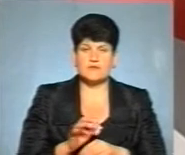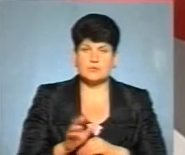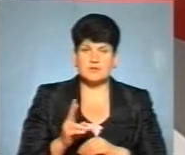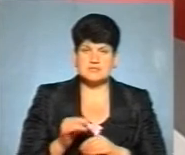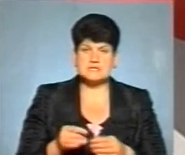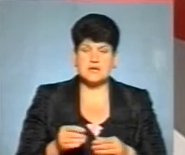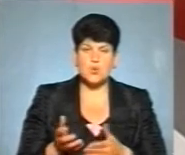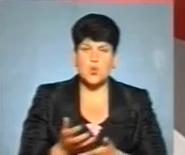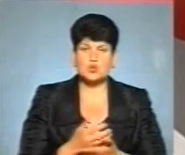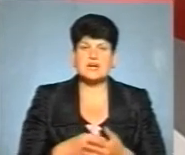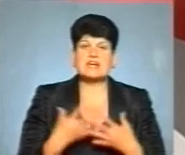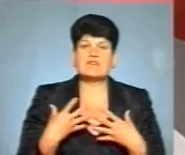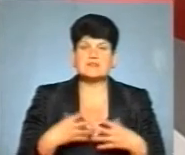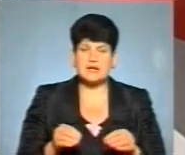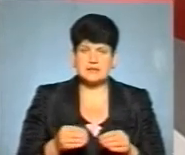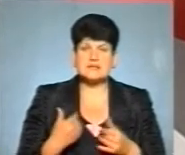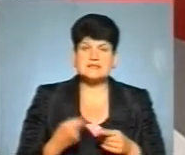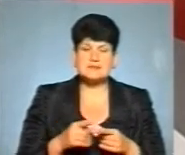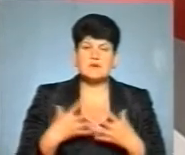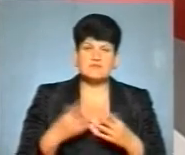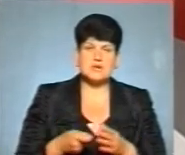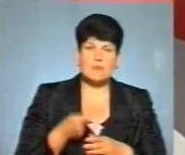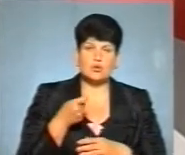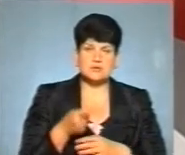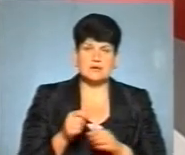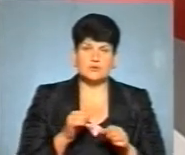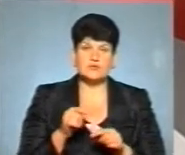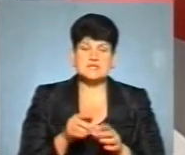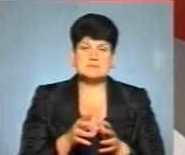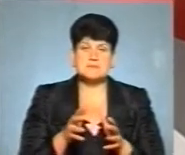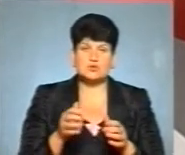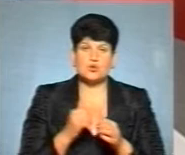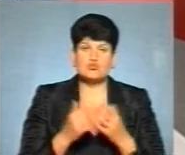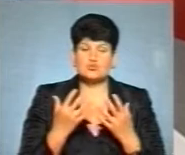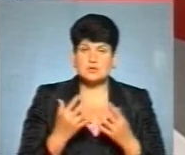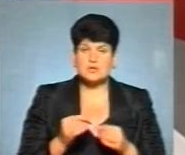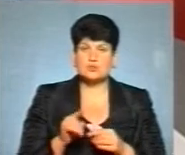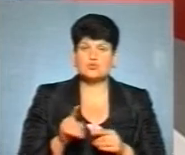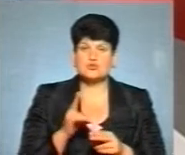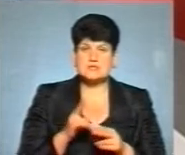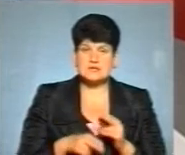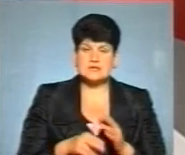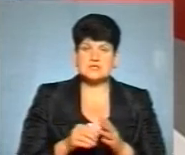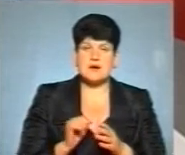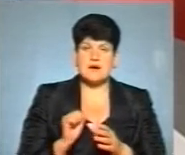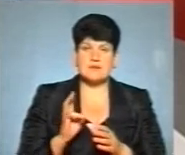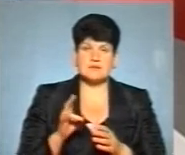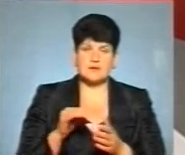який втрачений. Ці дані ми вже подали на уряд, але вони збільшуються з кожним днем, тому що закінчується актування.